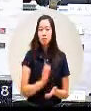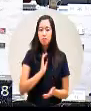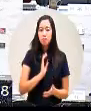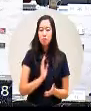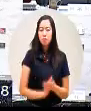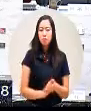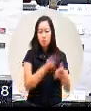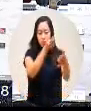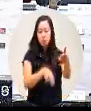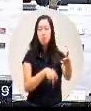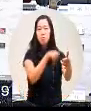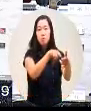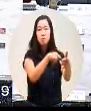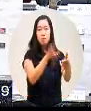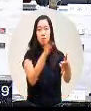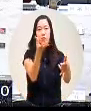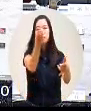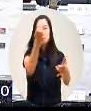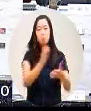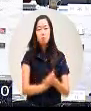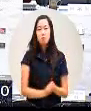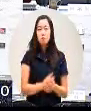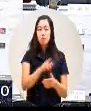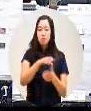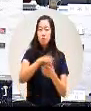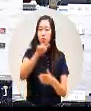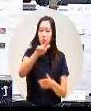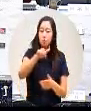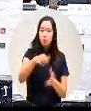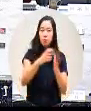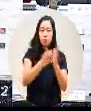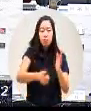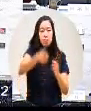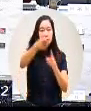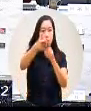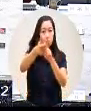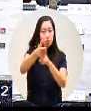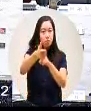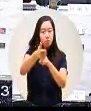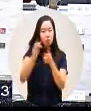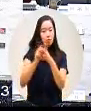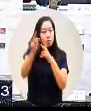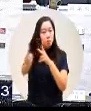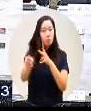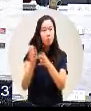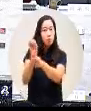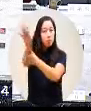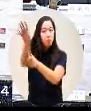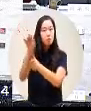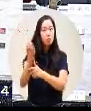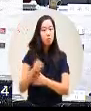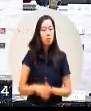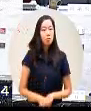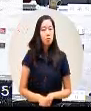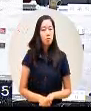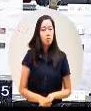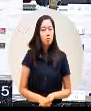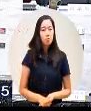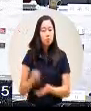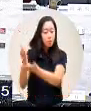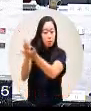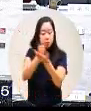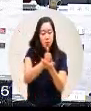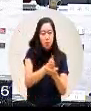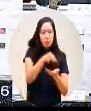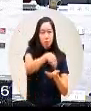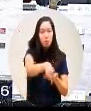这种老师，这种教育局长，新闻嘛，恁有新闻，请伊来议会嘛吼，伊